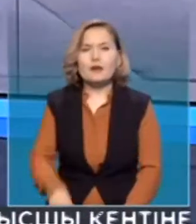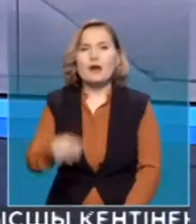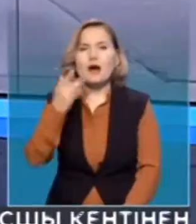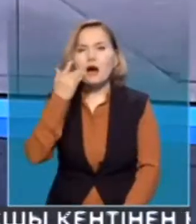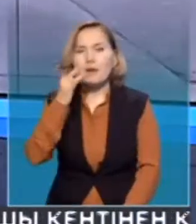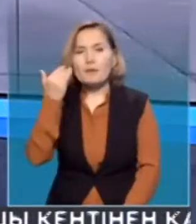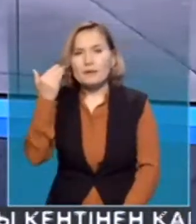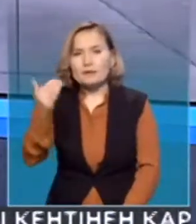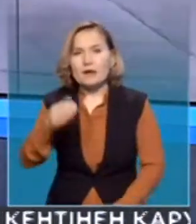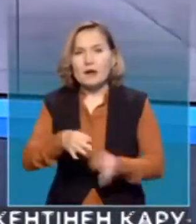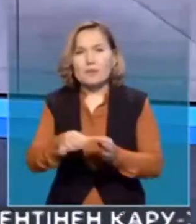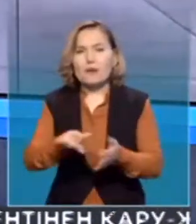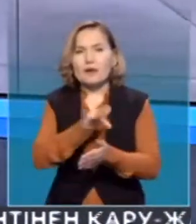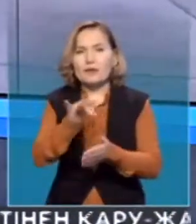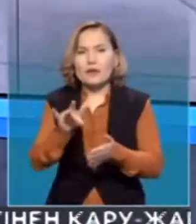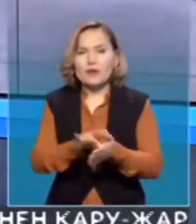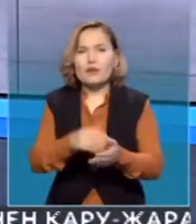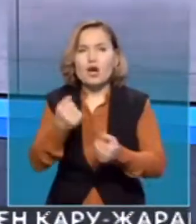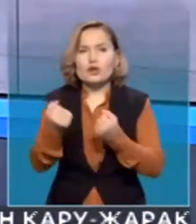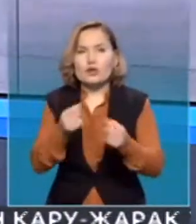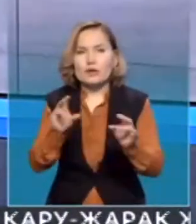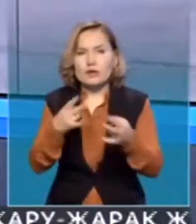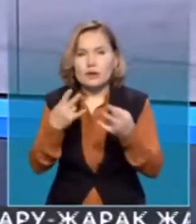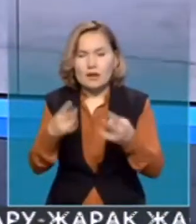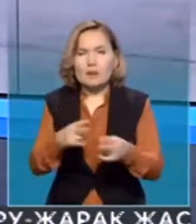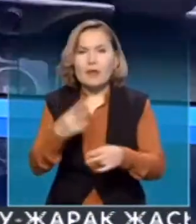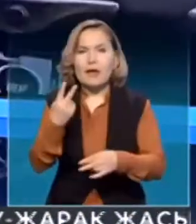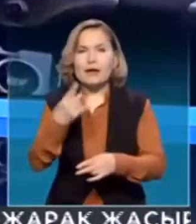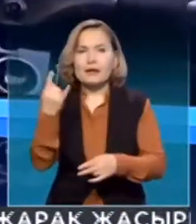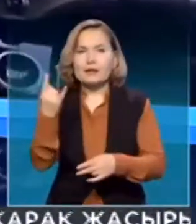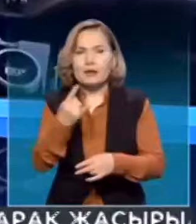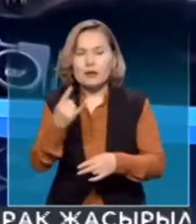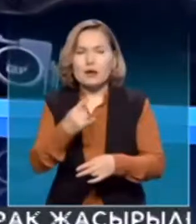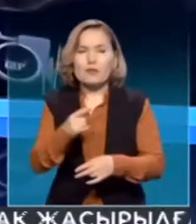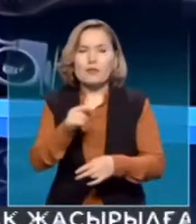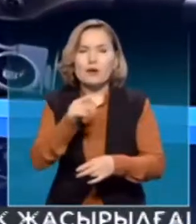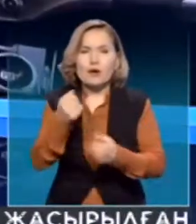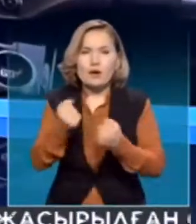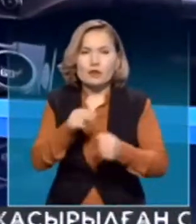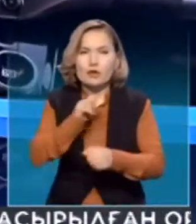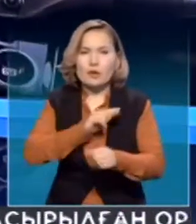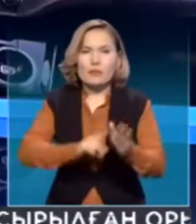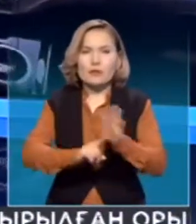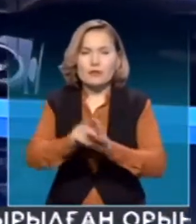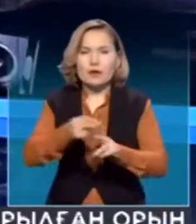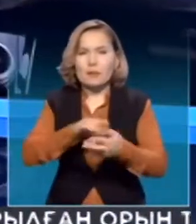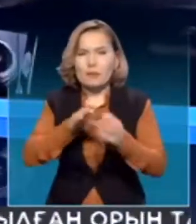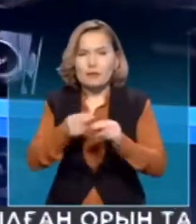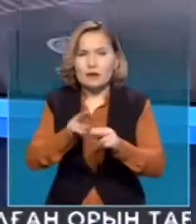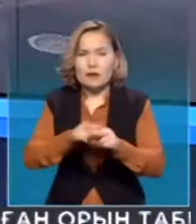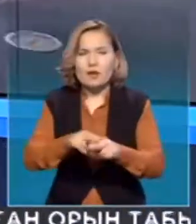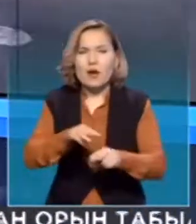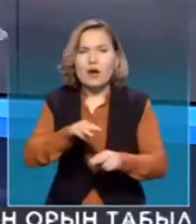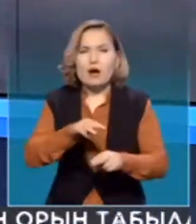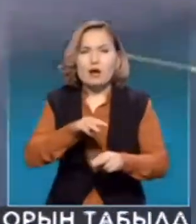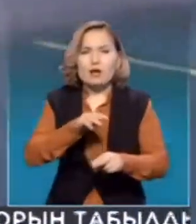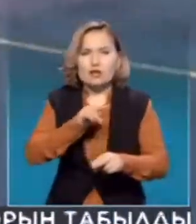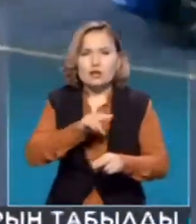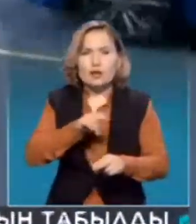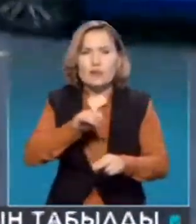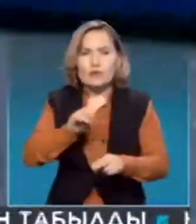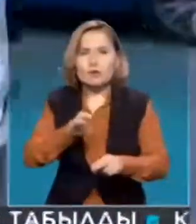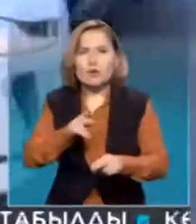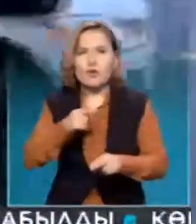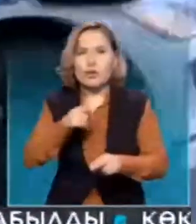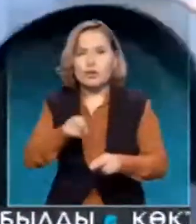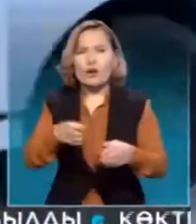Ақштың Сан-Франциско қаласында жүргізушіні қажет етпейтін екі такси сынақтан өтіп жатыр. Олардың бірін General Motors, екіншісін